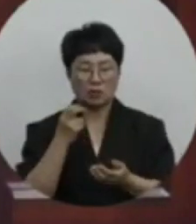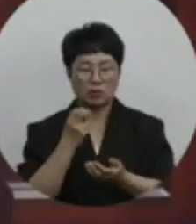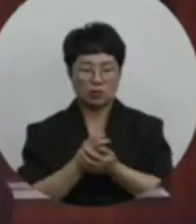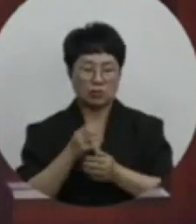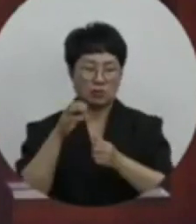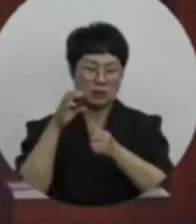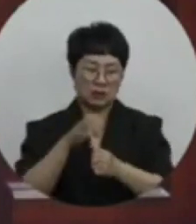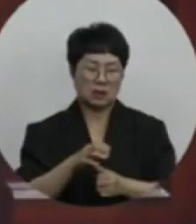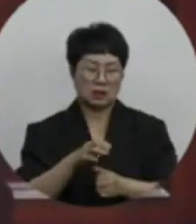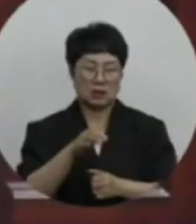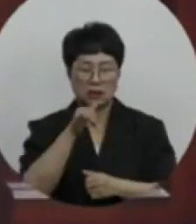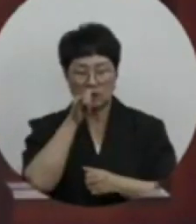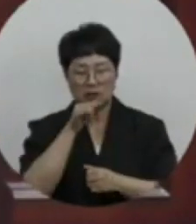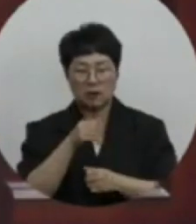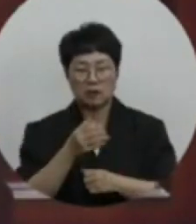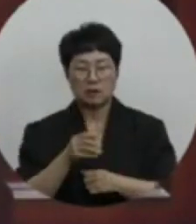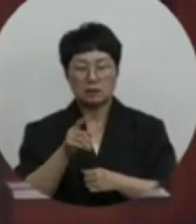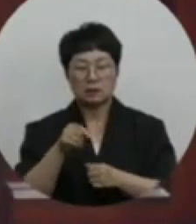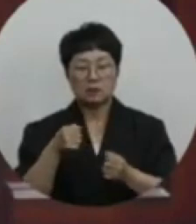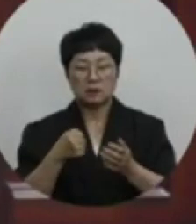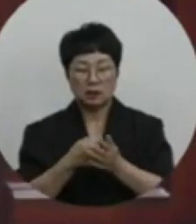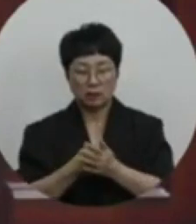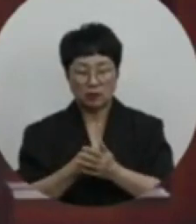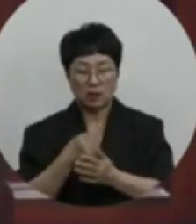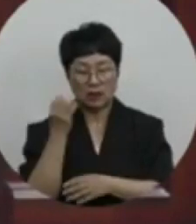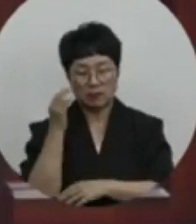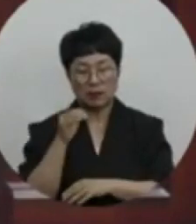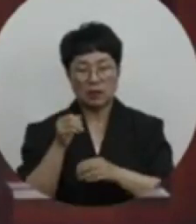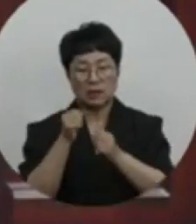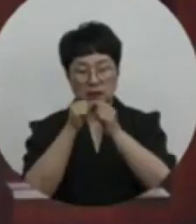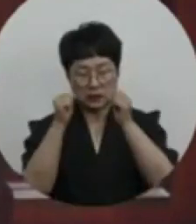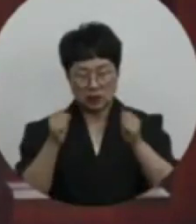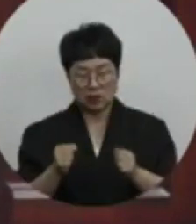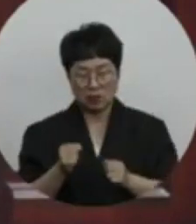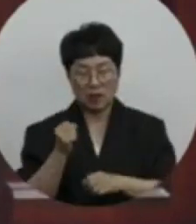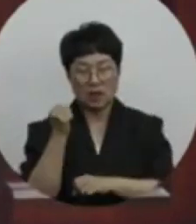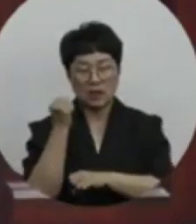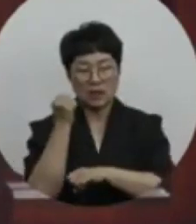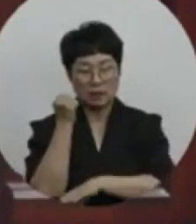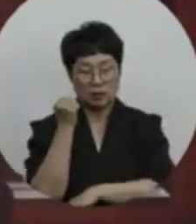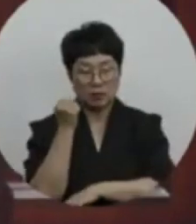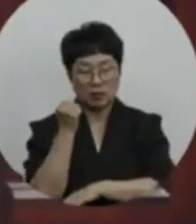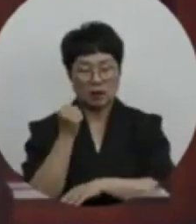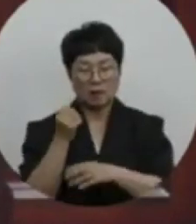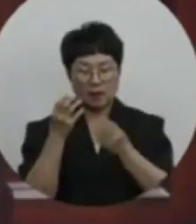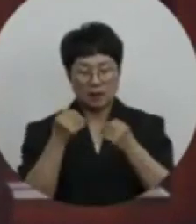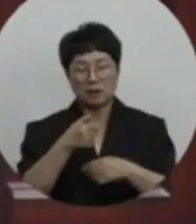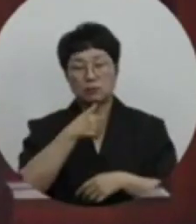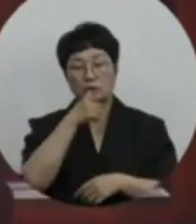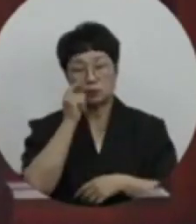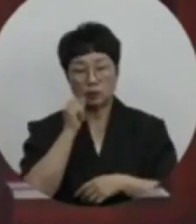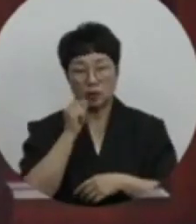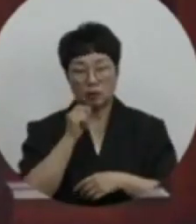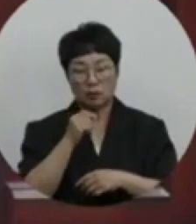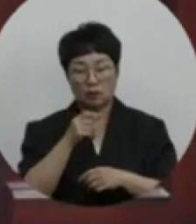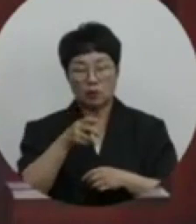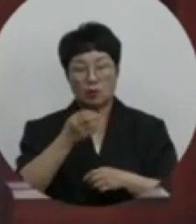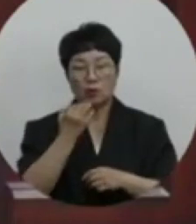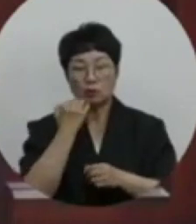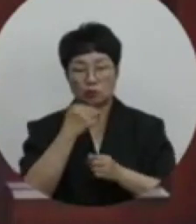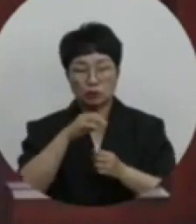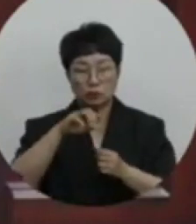제재를 받았습니다. 그러한 이유로 기반시설과 인프라가 현저히 부족하며 수도권